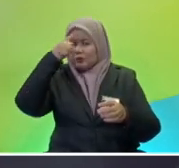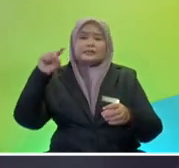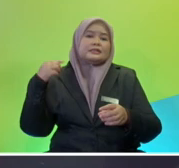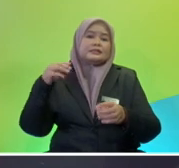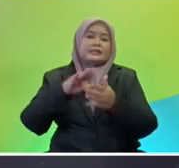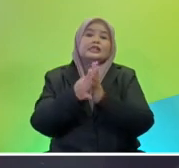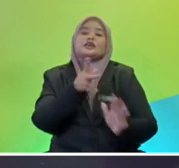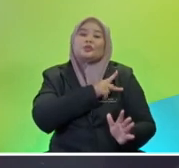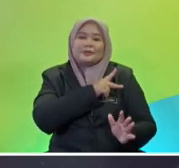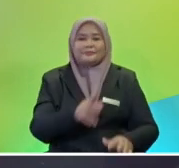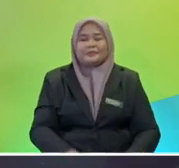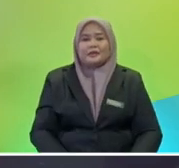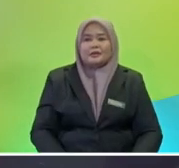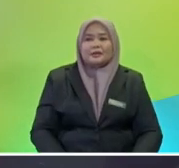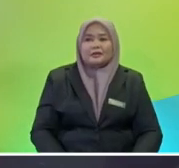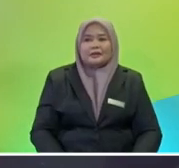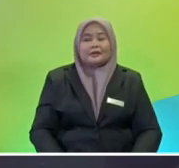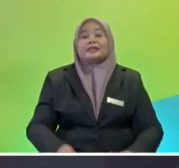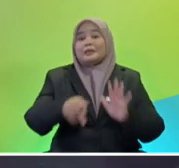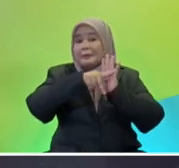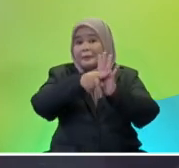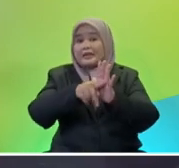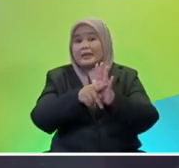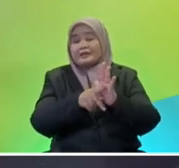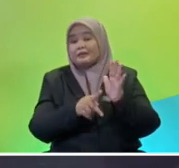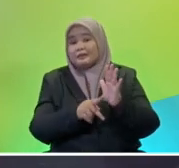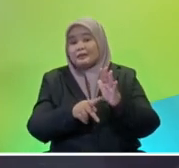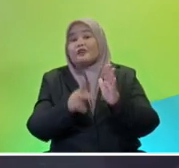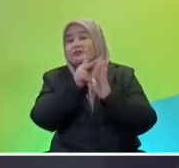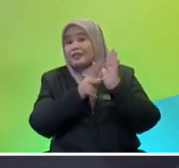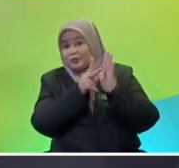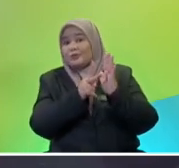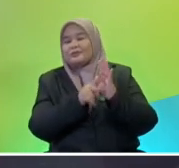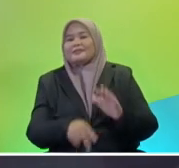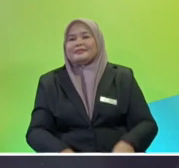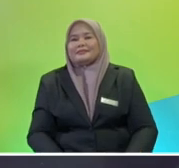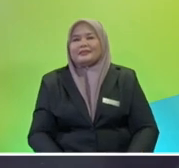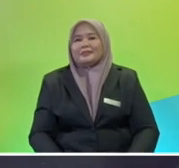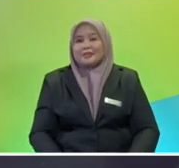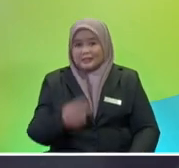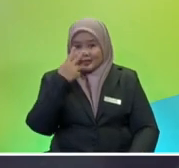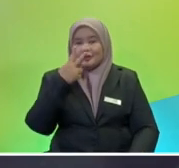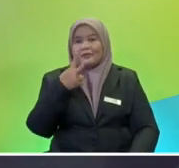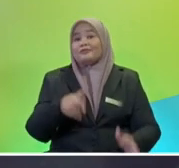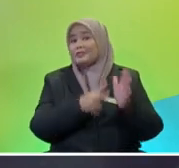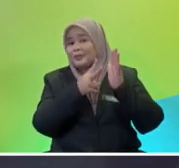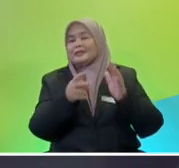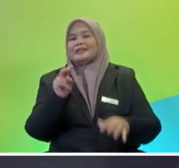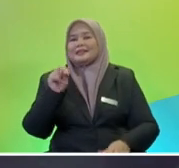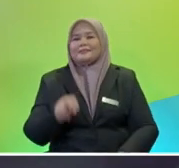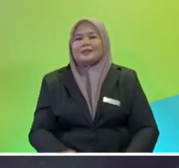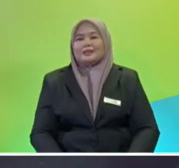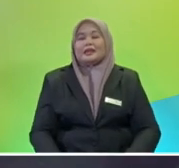betul mungkin kita ada paparan di video susah betul jadi Mari kita saksikan paparan video eee anak muda